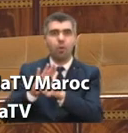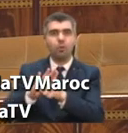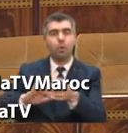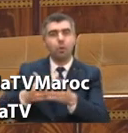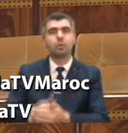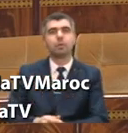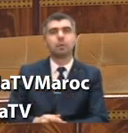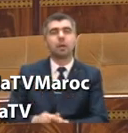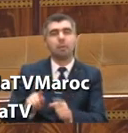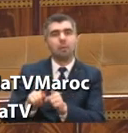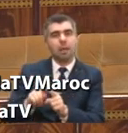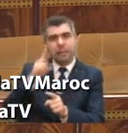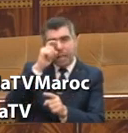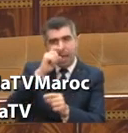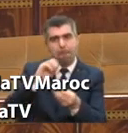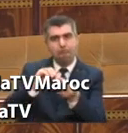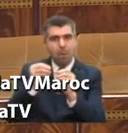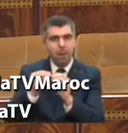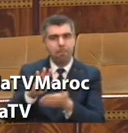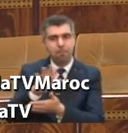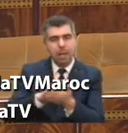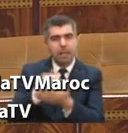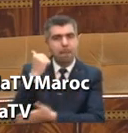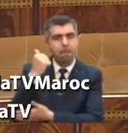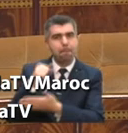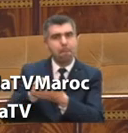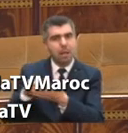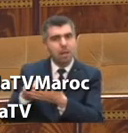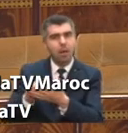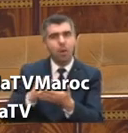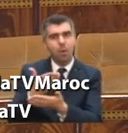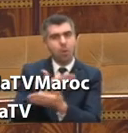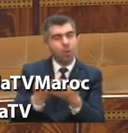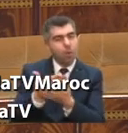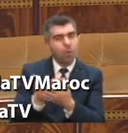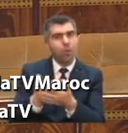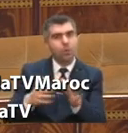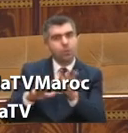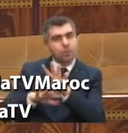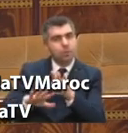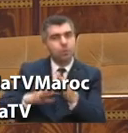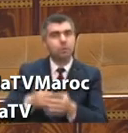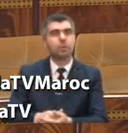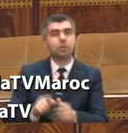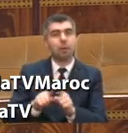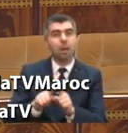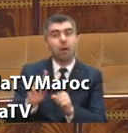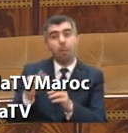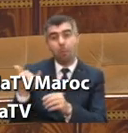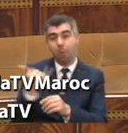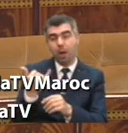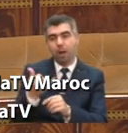بمخاطرها وتداعياتها بأبعادها المالية والاقتصادية والاجتماعية، وجعل مكانة المواطن